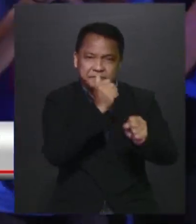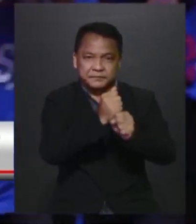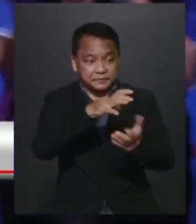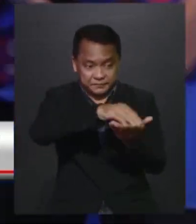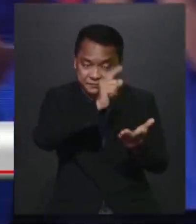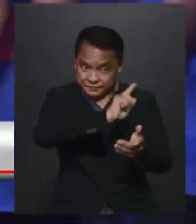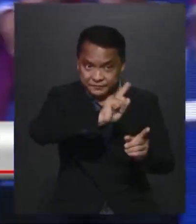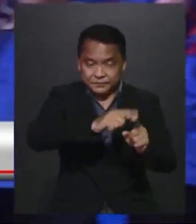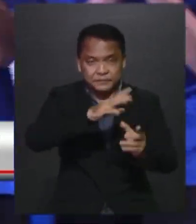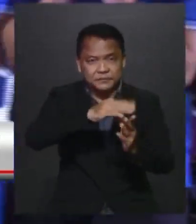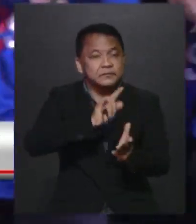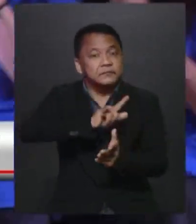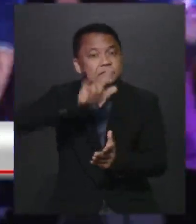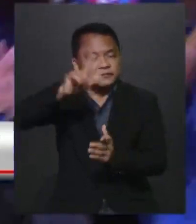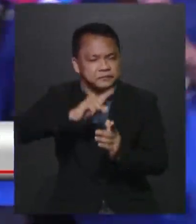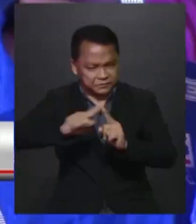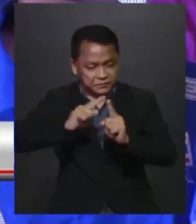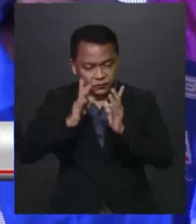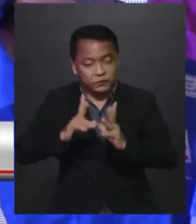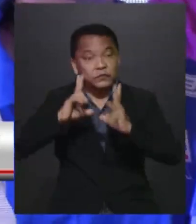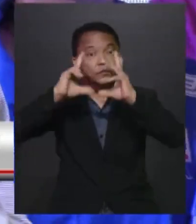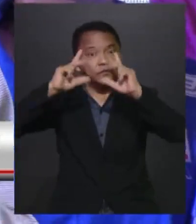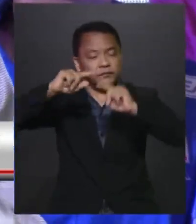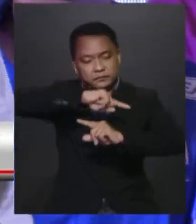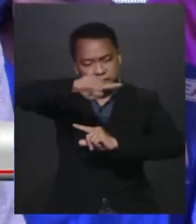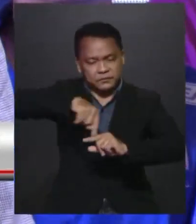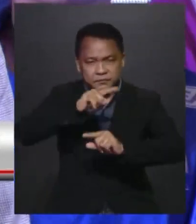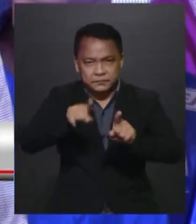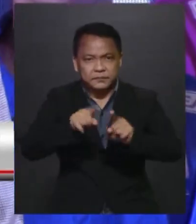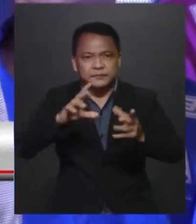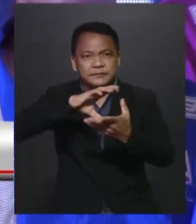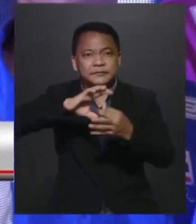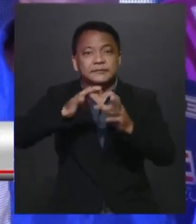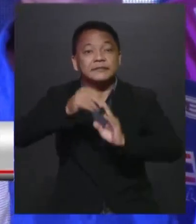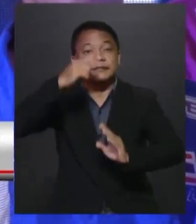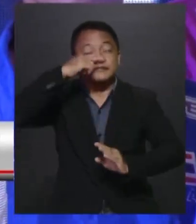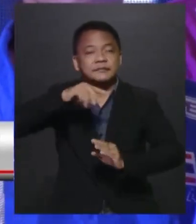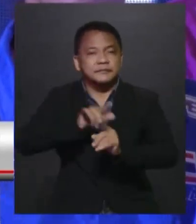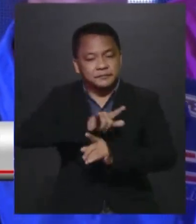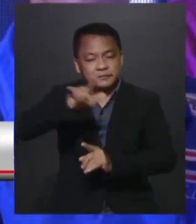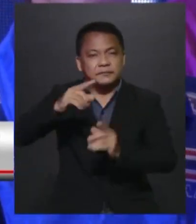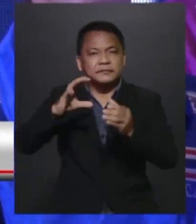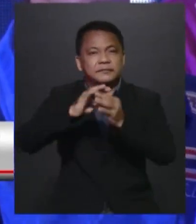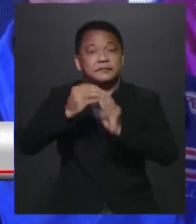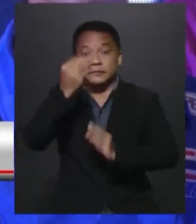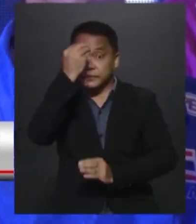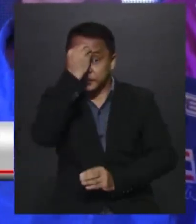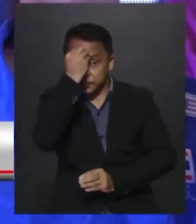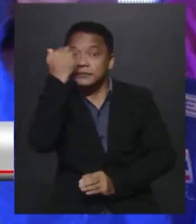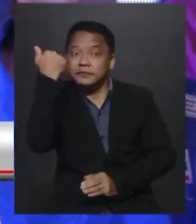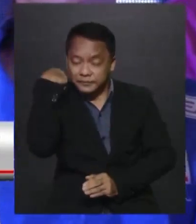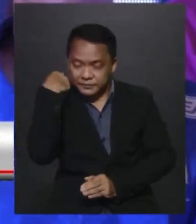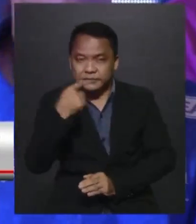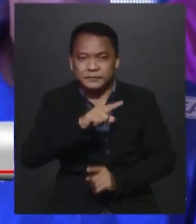มพู่นะที่เดินทางไปเล่นที่ลีกที่เกาหลีใต้ก็มีนักกีฬาของไทยที่ไปเล่นที่ลีกของญี่ปุ่นเหมือนกัน